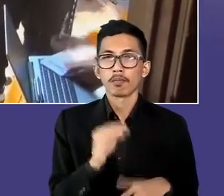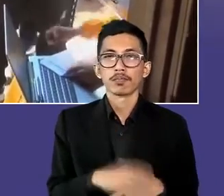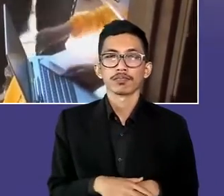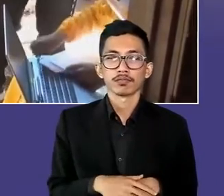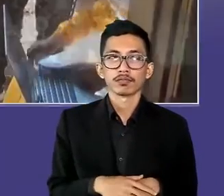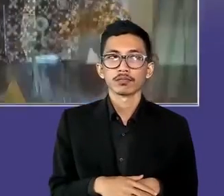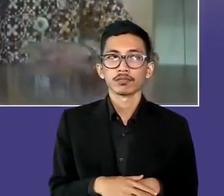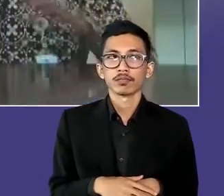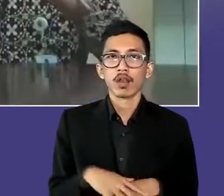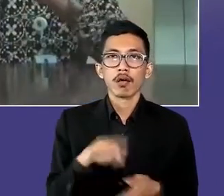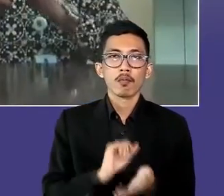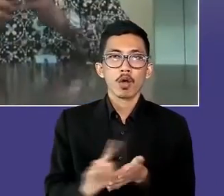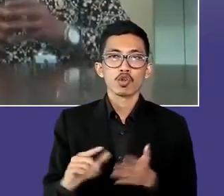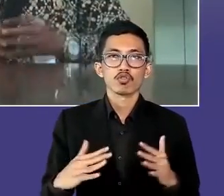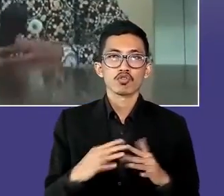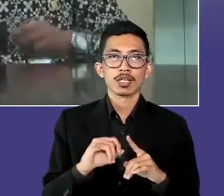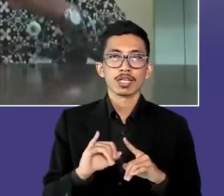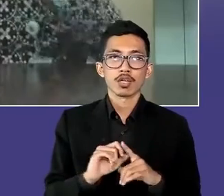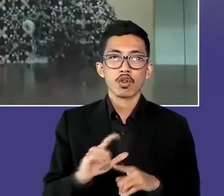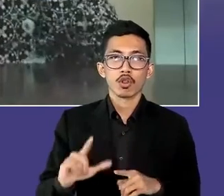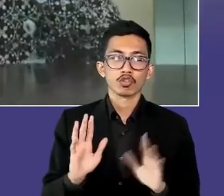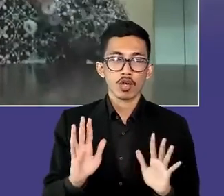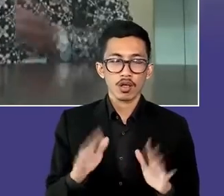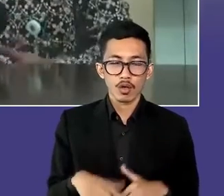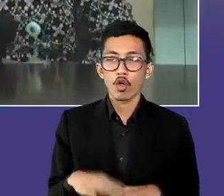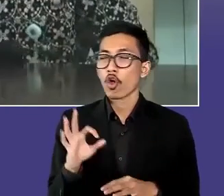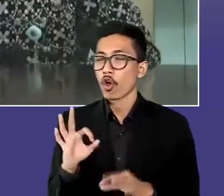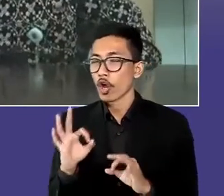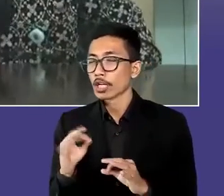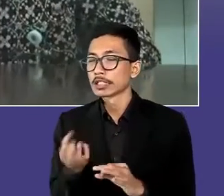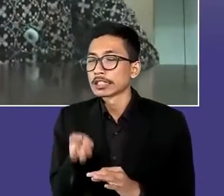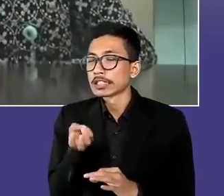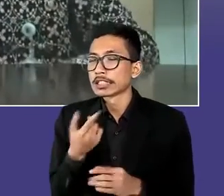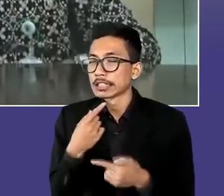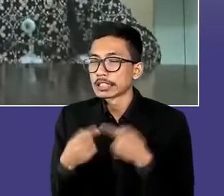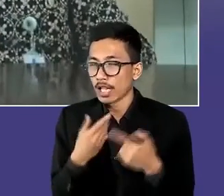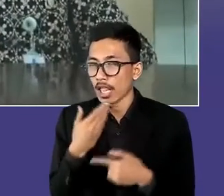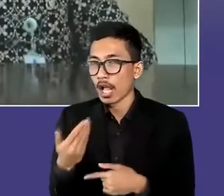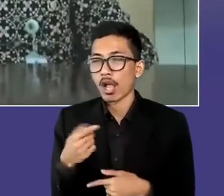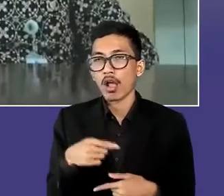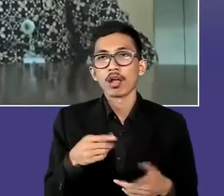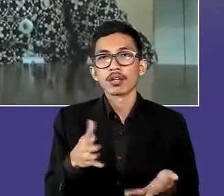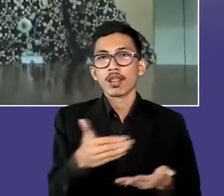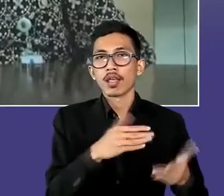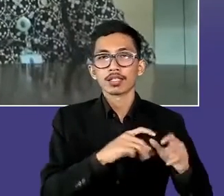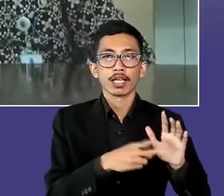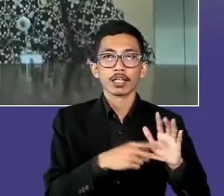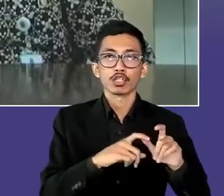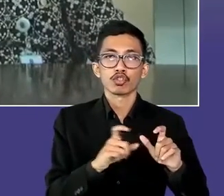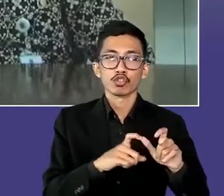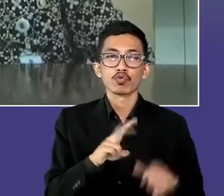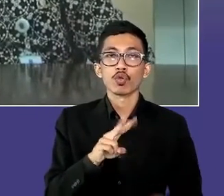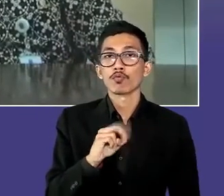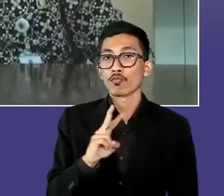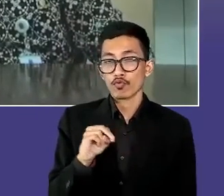Mas dari Gunung Kidul. Baik Mas. Pak Bupati, mungkin sedikit lagi Pak sebelum Bapak meninggalkan kami ini ya. Berdasarkan data sensus 2020 kepadatan penduduk di